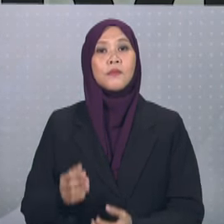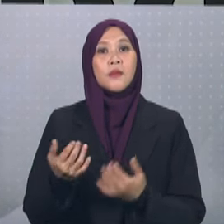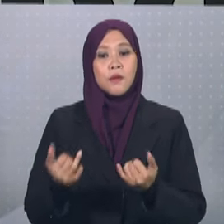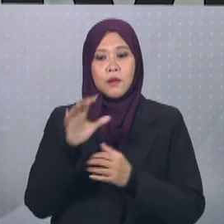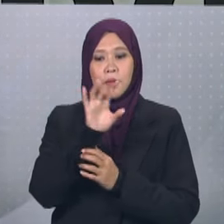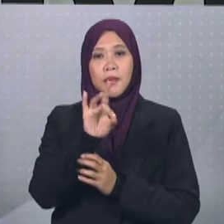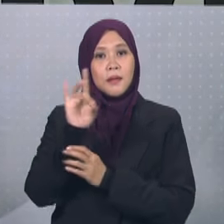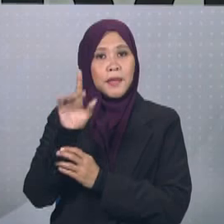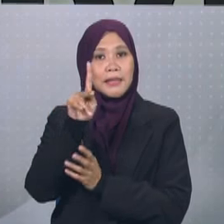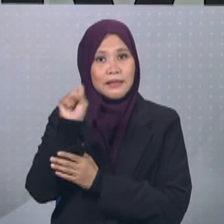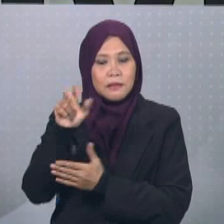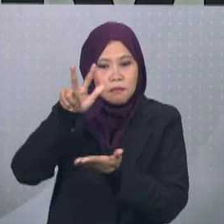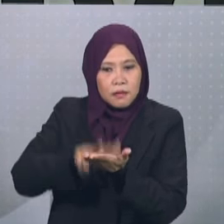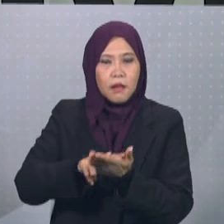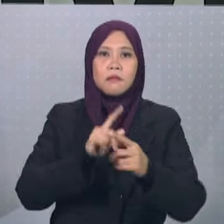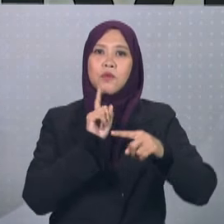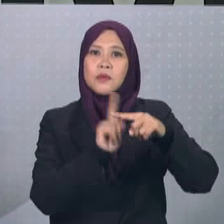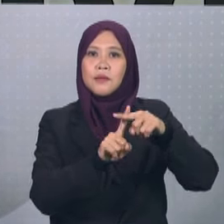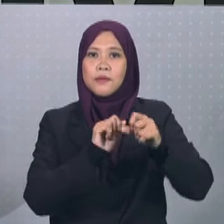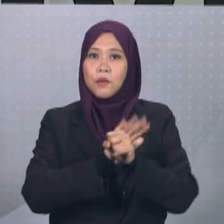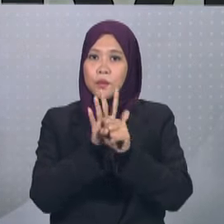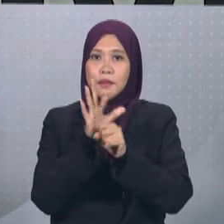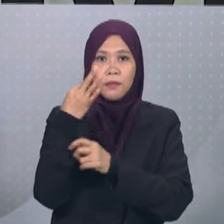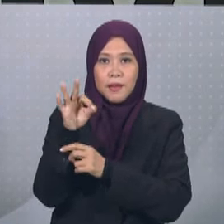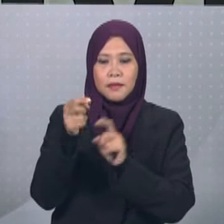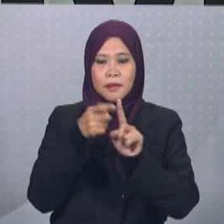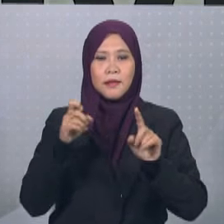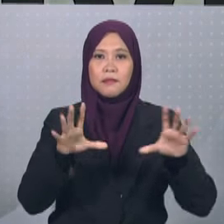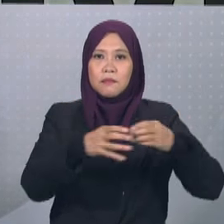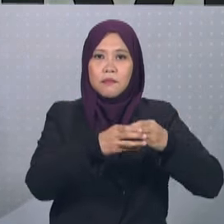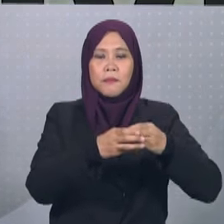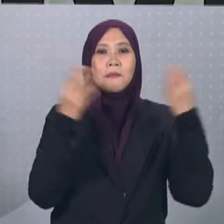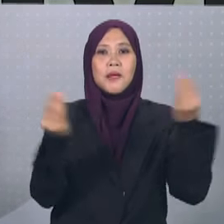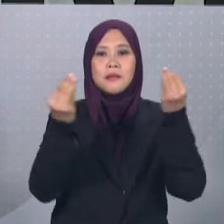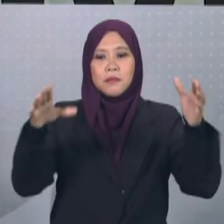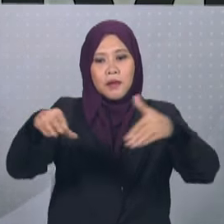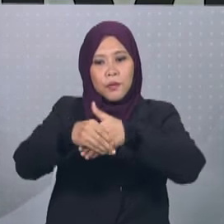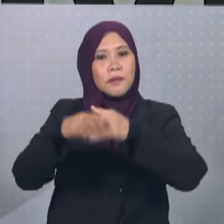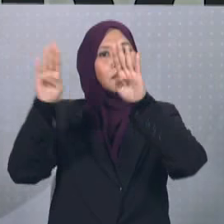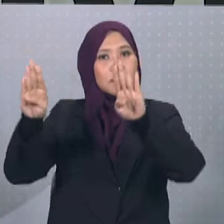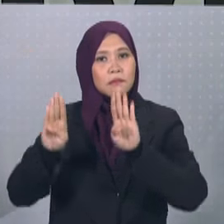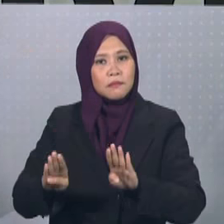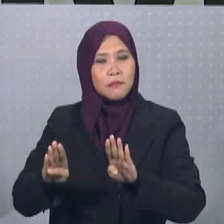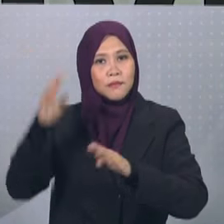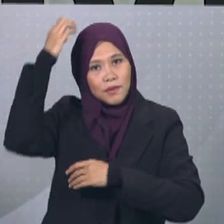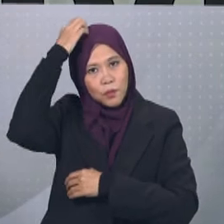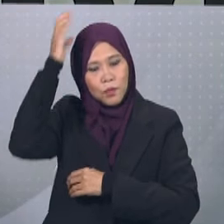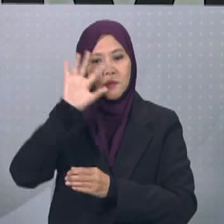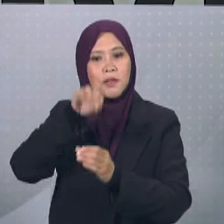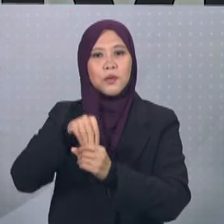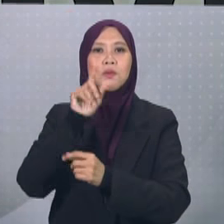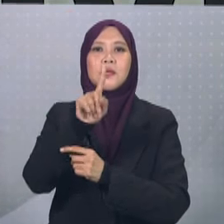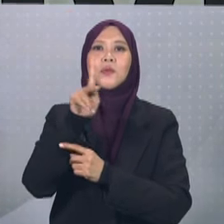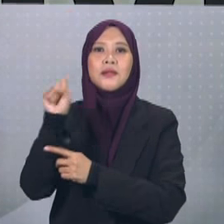Sementara itu, 88 kes disahkan positif COVID-19 daripada kluster majlis perkahwinan di Bandar Baru Bangi, Selangor, termasuk 1